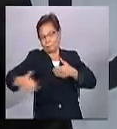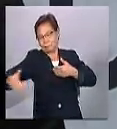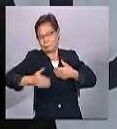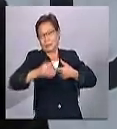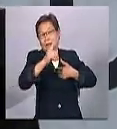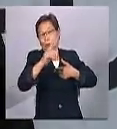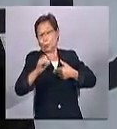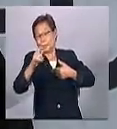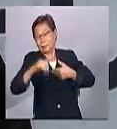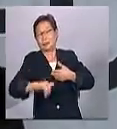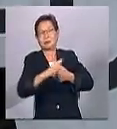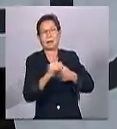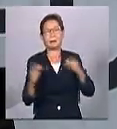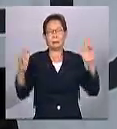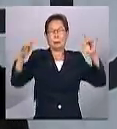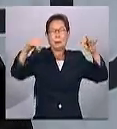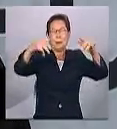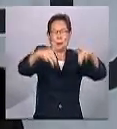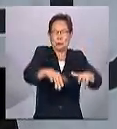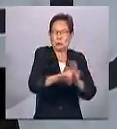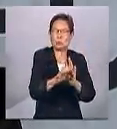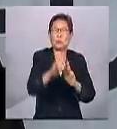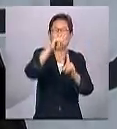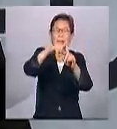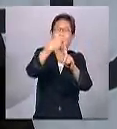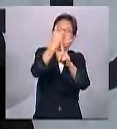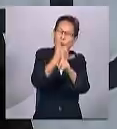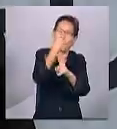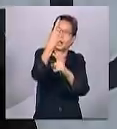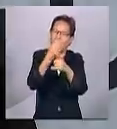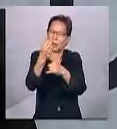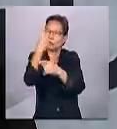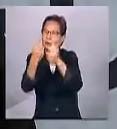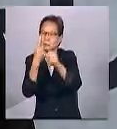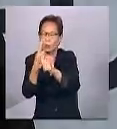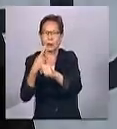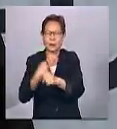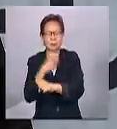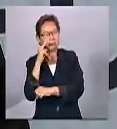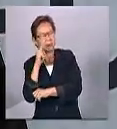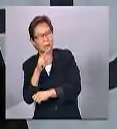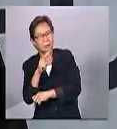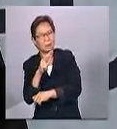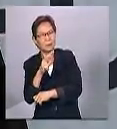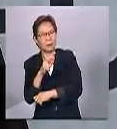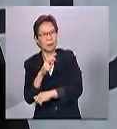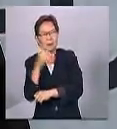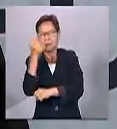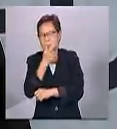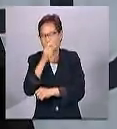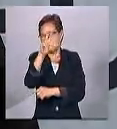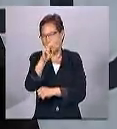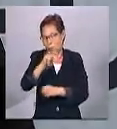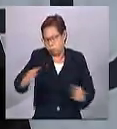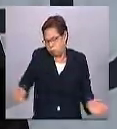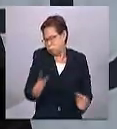Dan amalan perhimpunan, contohnya 6 bulan ataupun setahun, kita akan lihat tak menggalakkan langsung